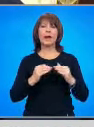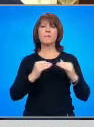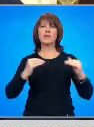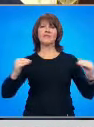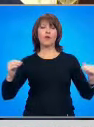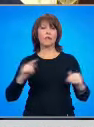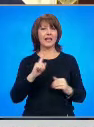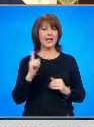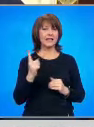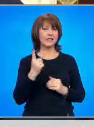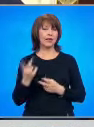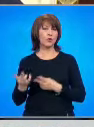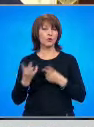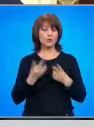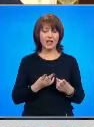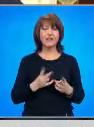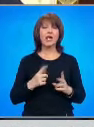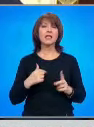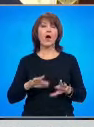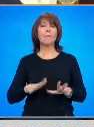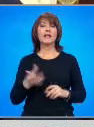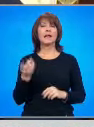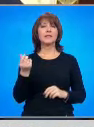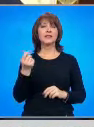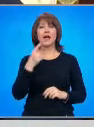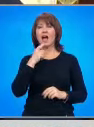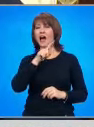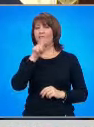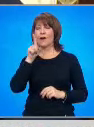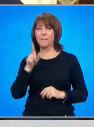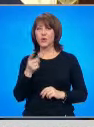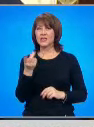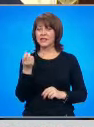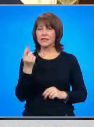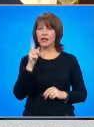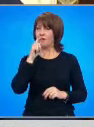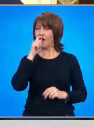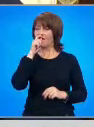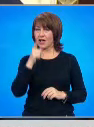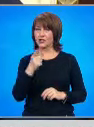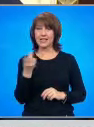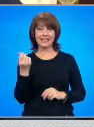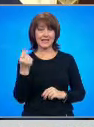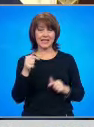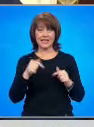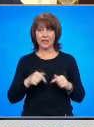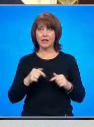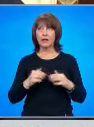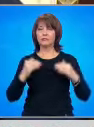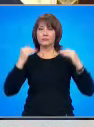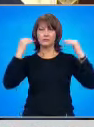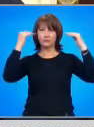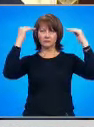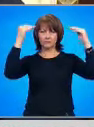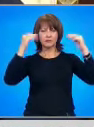само за доставки, но и за определяне на цените. Защото въпросът за ценообразуването е много важен. Цените днес са до небесата, бихме